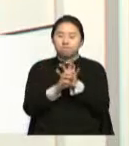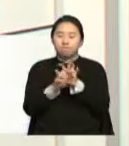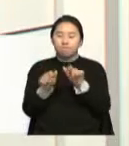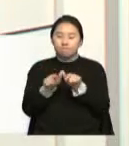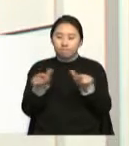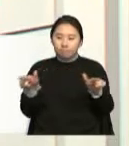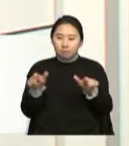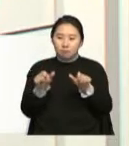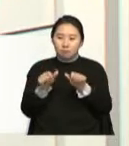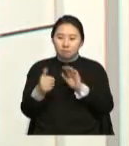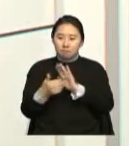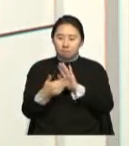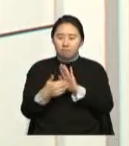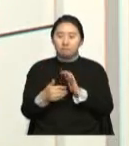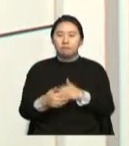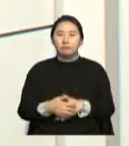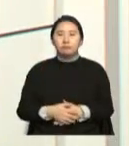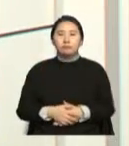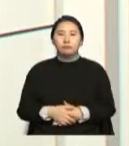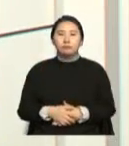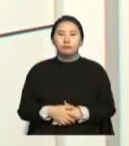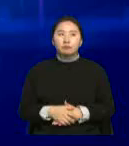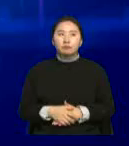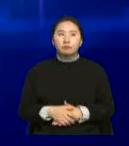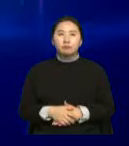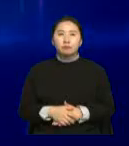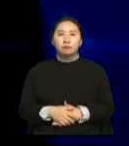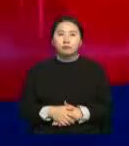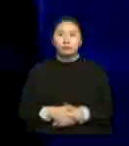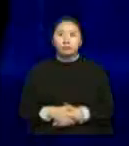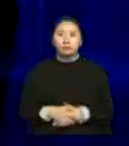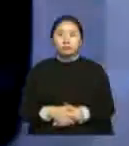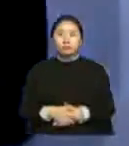방지에 고삐를 조이고 있습니다. 보도에 태윤형 기자입니다.